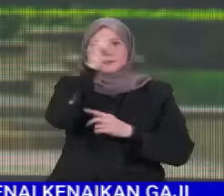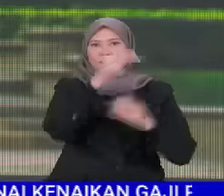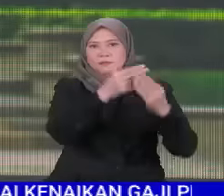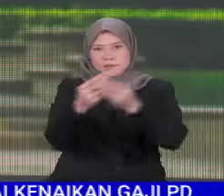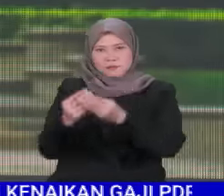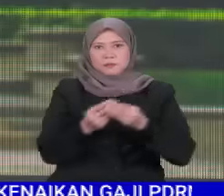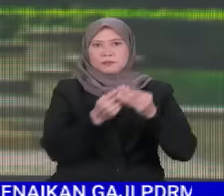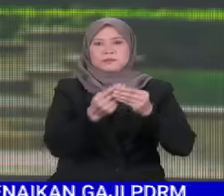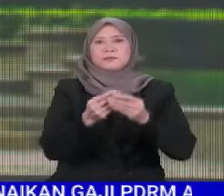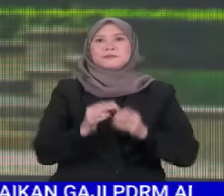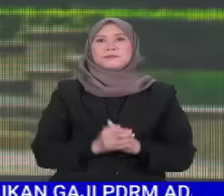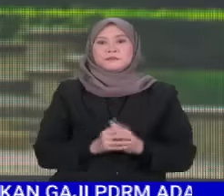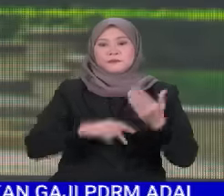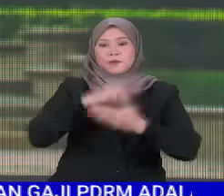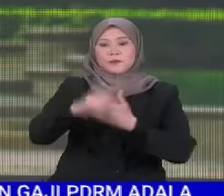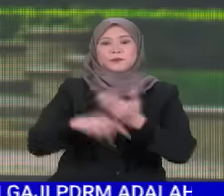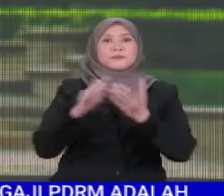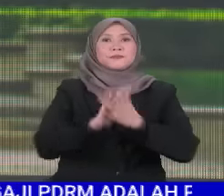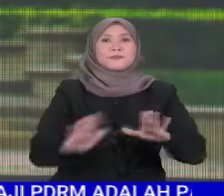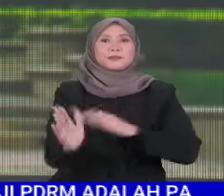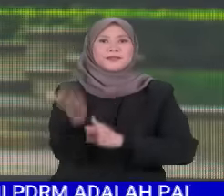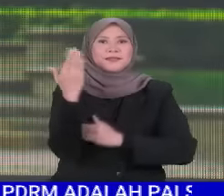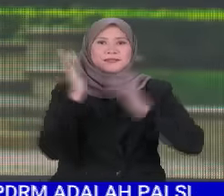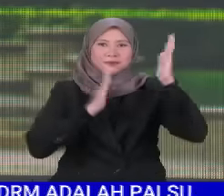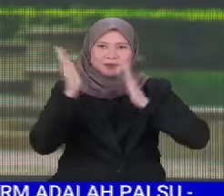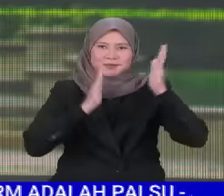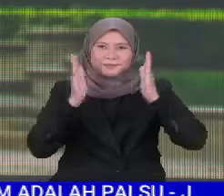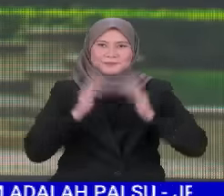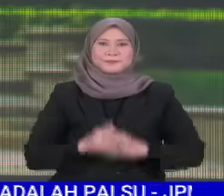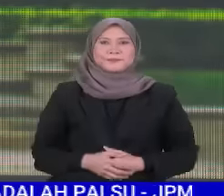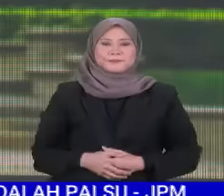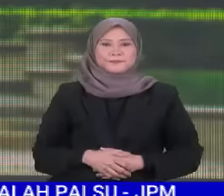bila berkat demikian dalam program Selamat pagi Malaysia